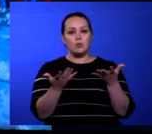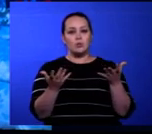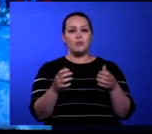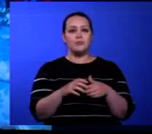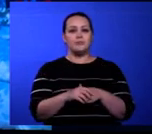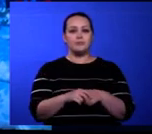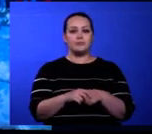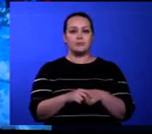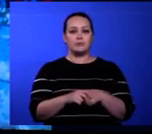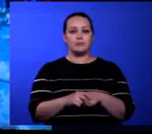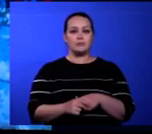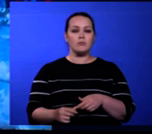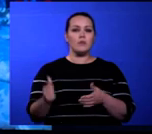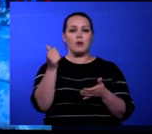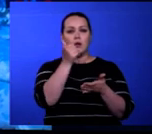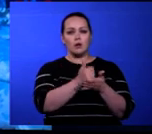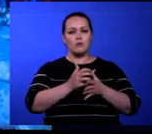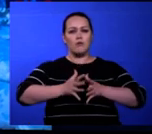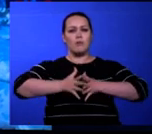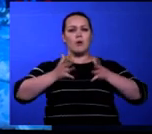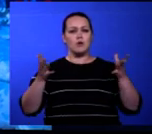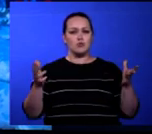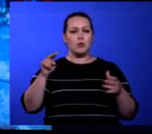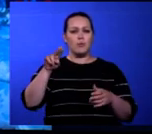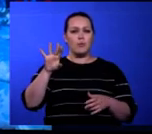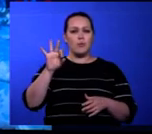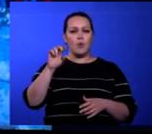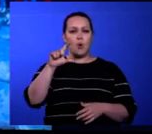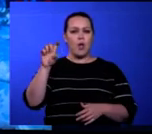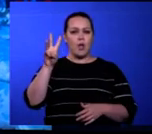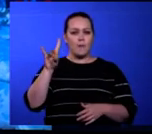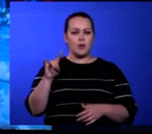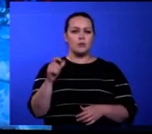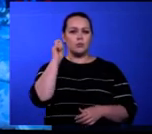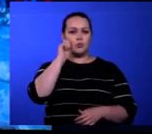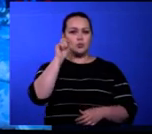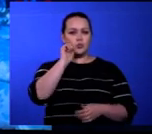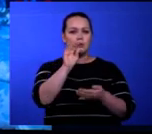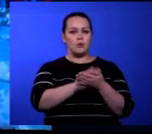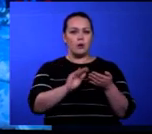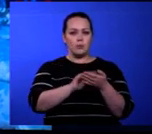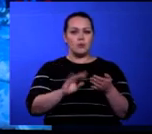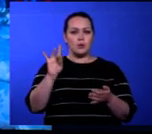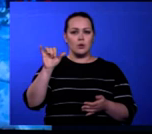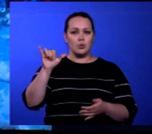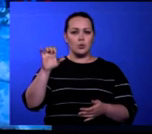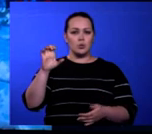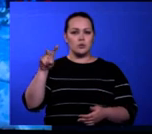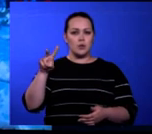в основу большой поэмы, написанной Александром Сергеевичем Пушкиным «Руслан и